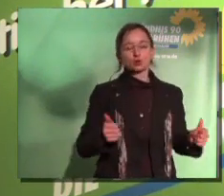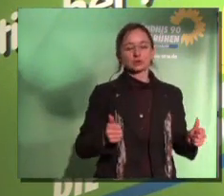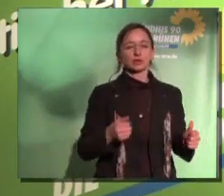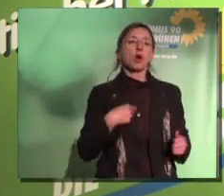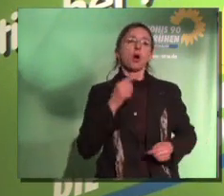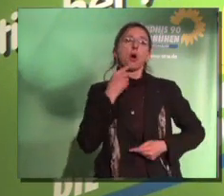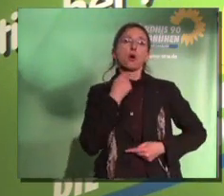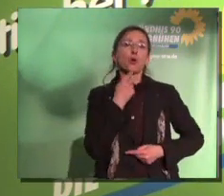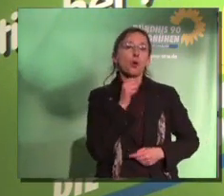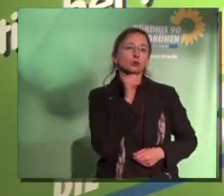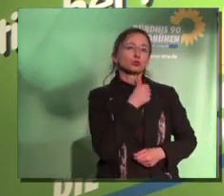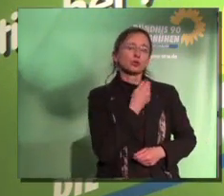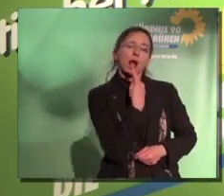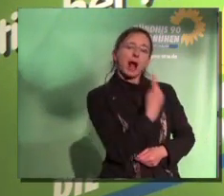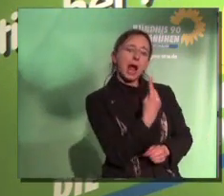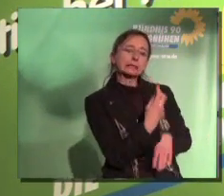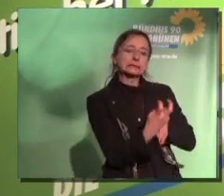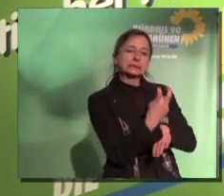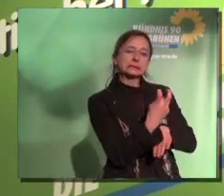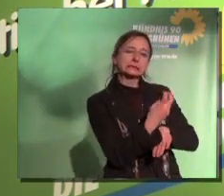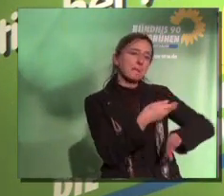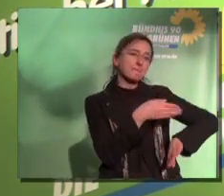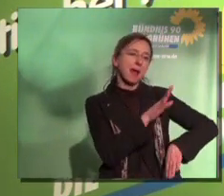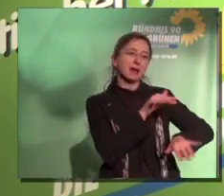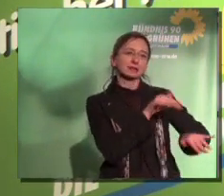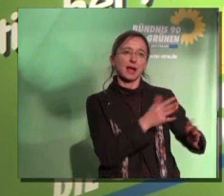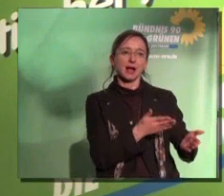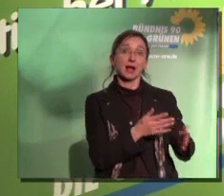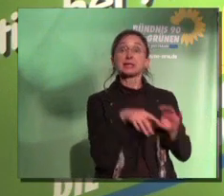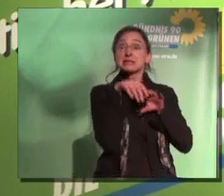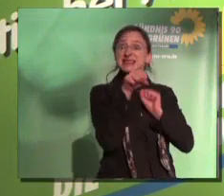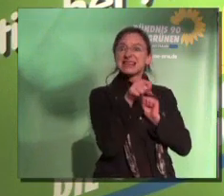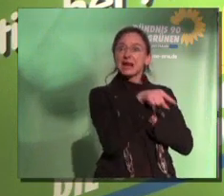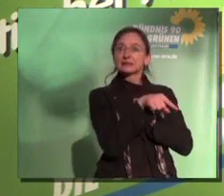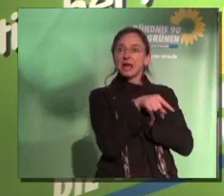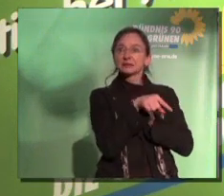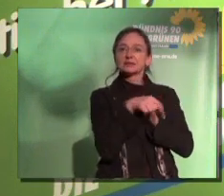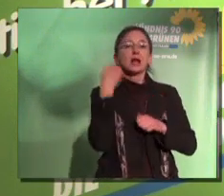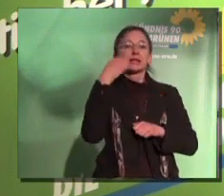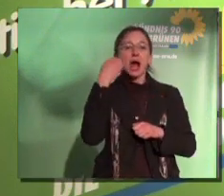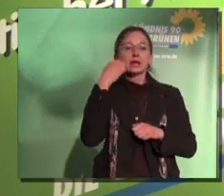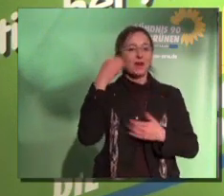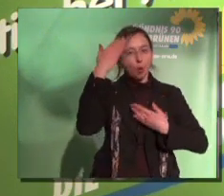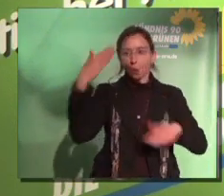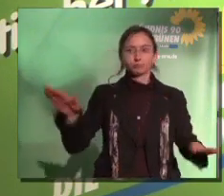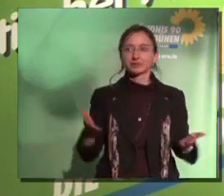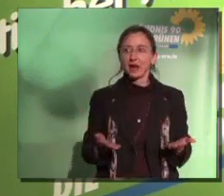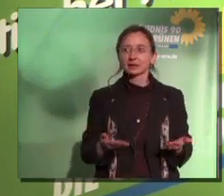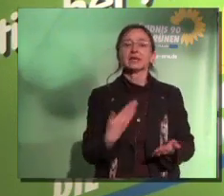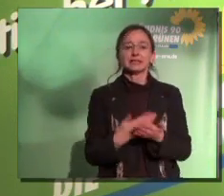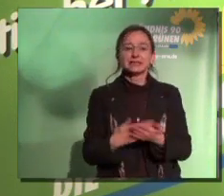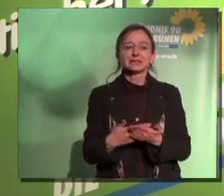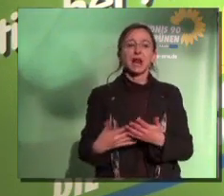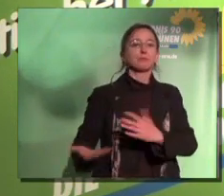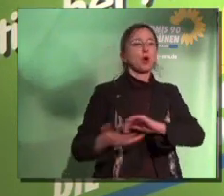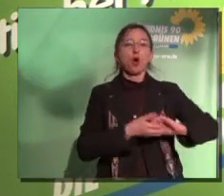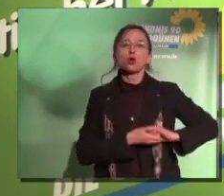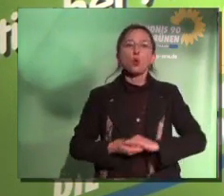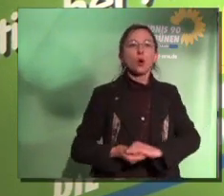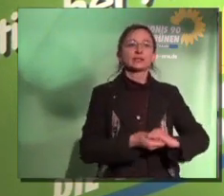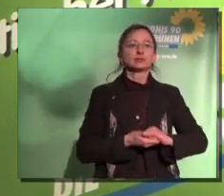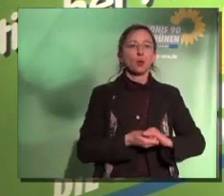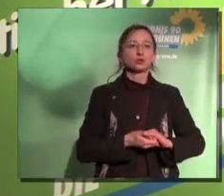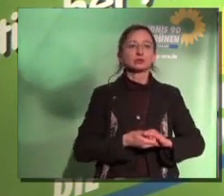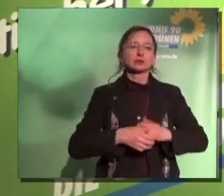die Niedersachsen keinen Karneval kennen, sonst wären die wahrscheinlich mit ihren Koalitionsverhandlungen nicht so schnell vorangekommen. Aber die sind fertig, die sind